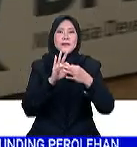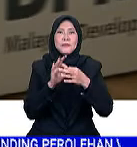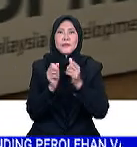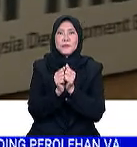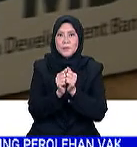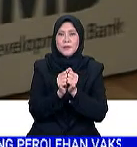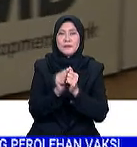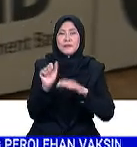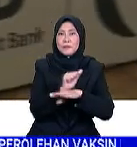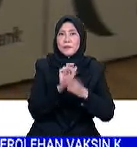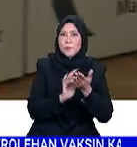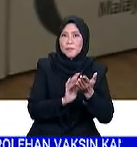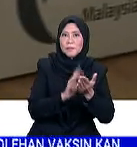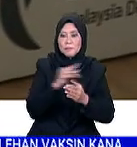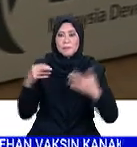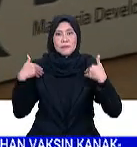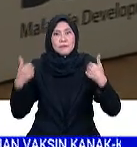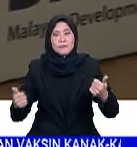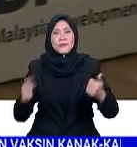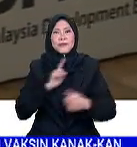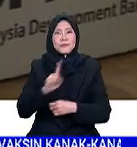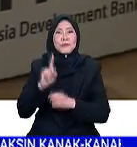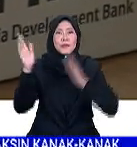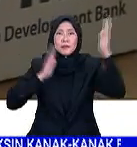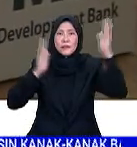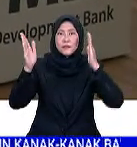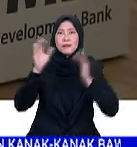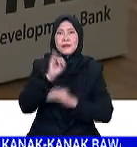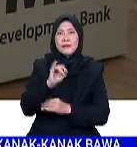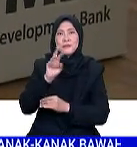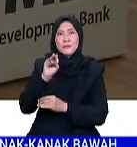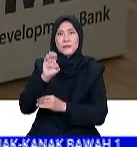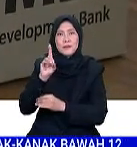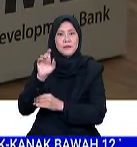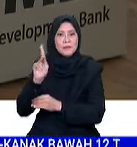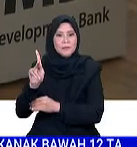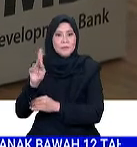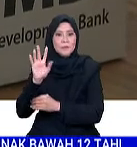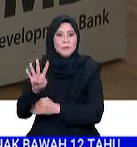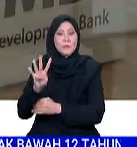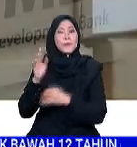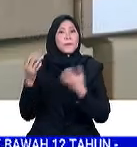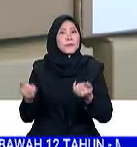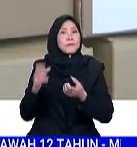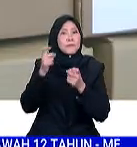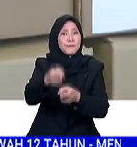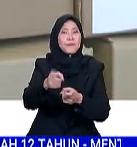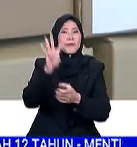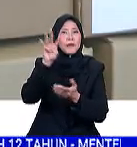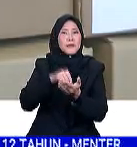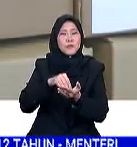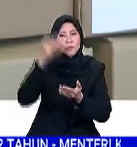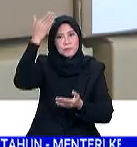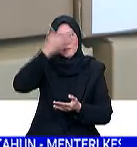Ikatan Pengamal Perubatan dan Kesihatan Muslim Malaysia iMedic4. Turut diserah 4,000 set pelitup